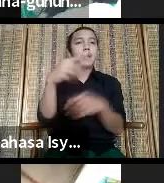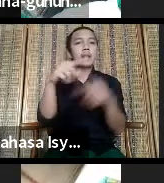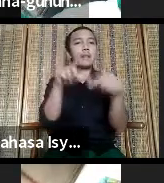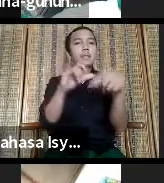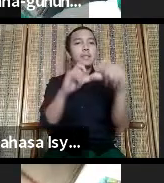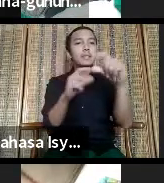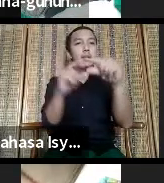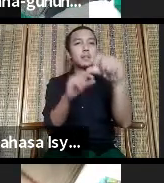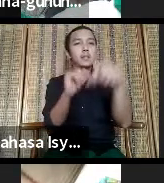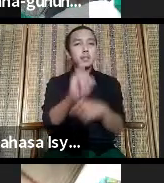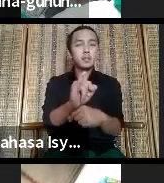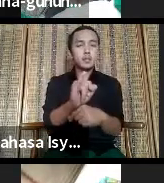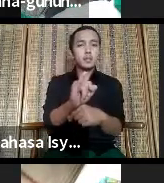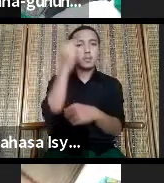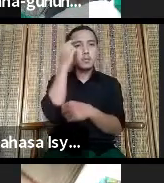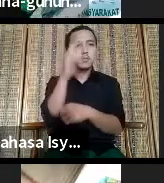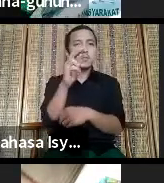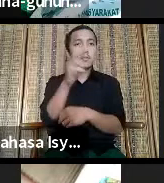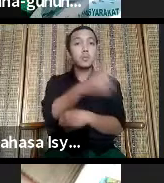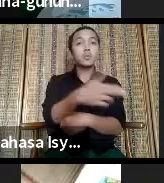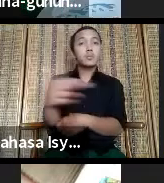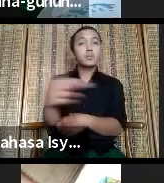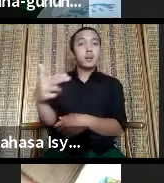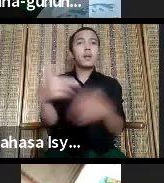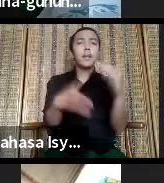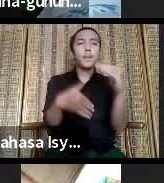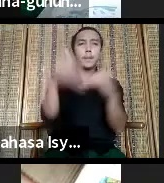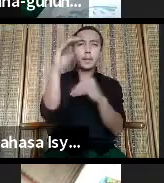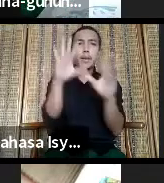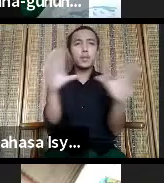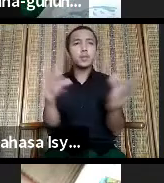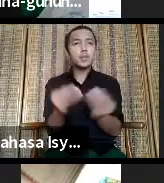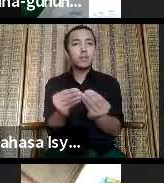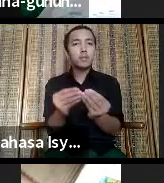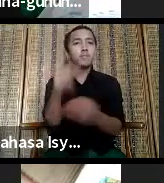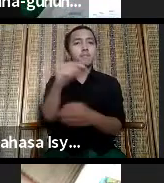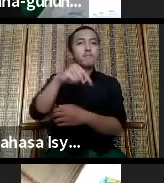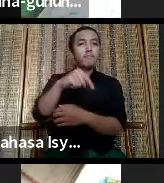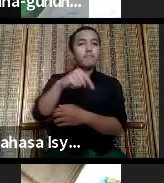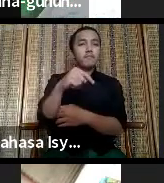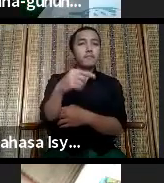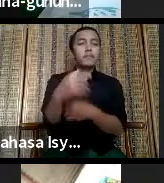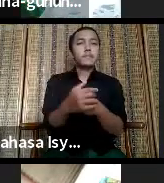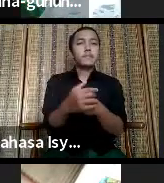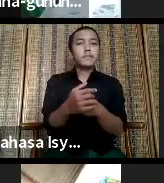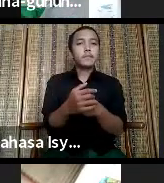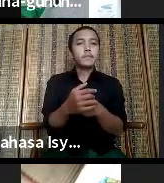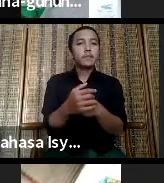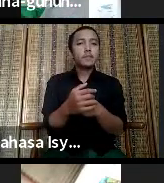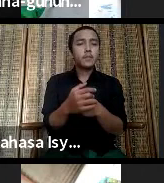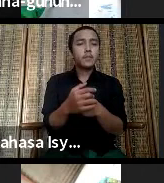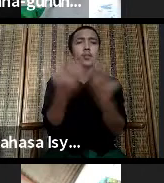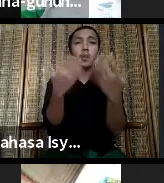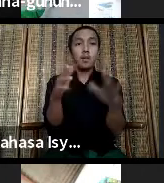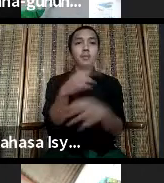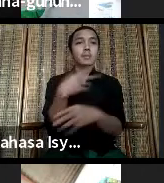Indonesia menjadi lebih inklusif. Dan ini selaras dengan apa yang sudah kita lakukan dan